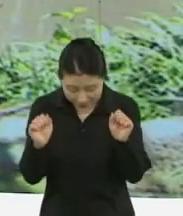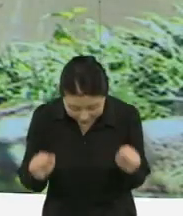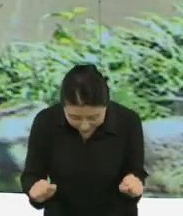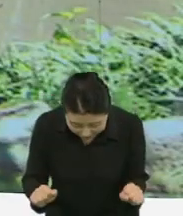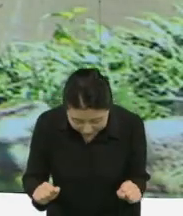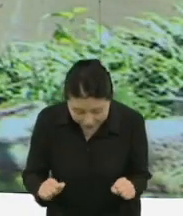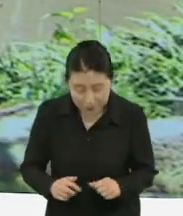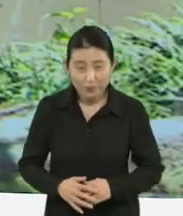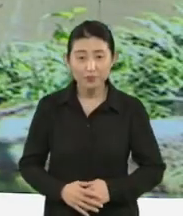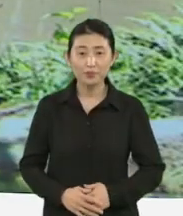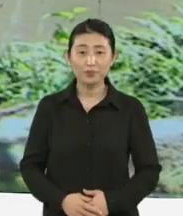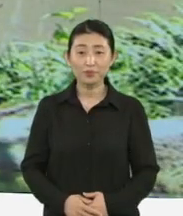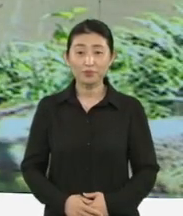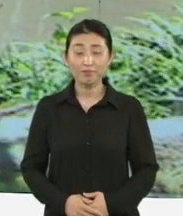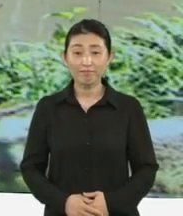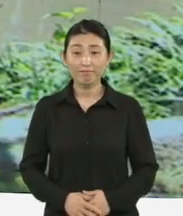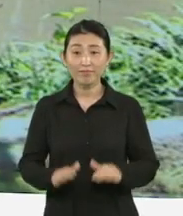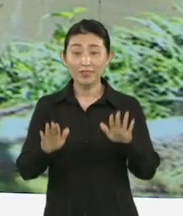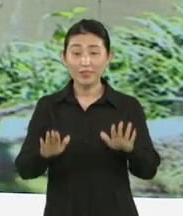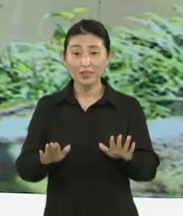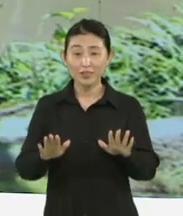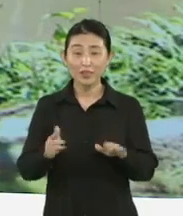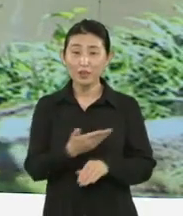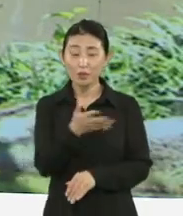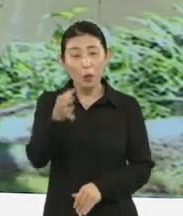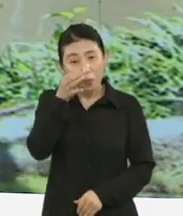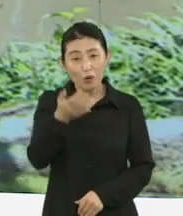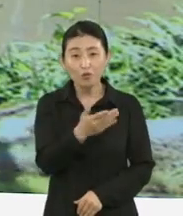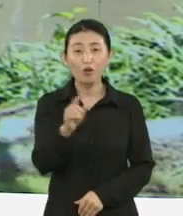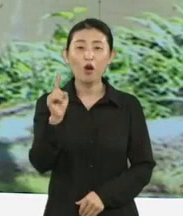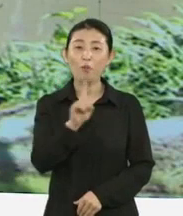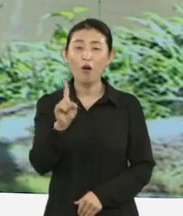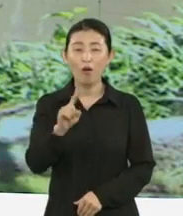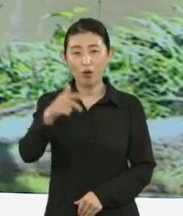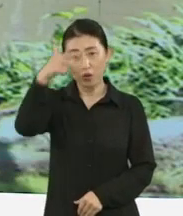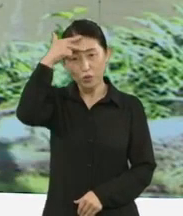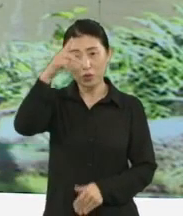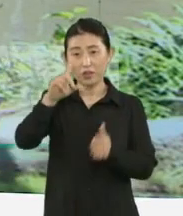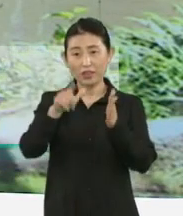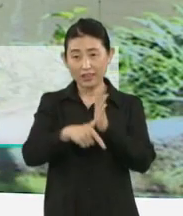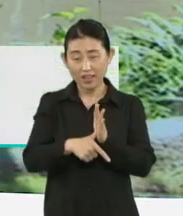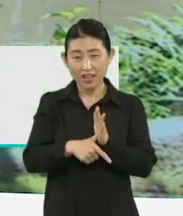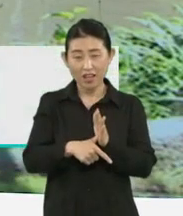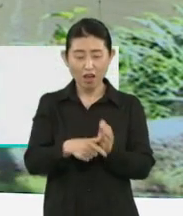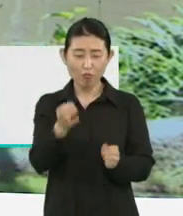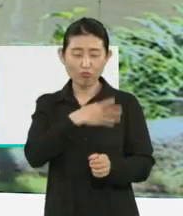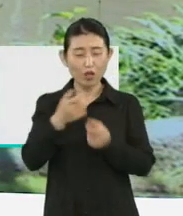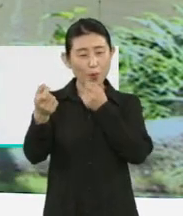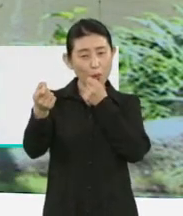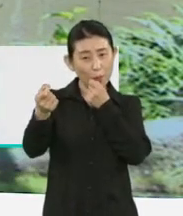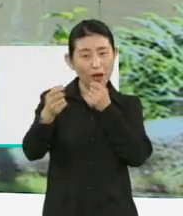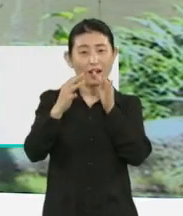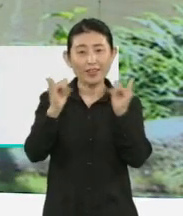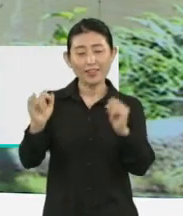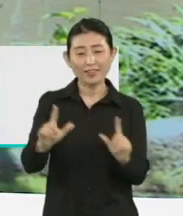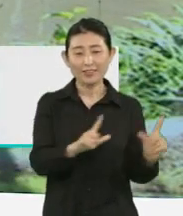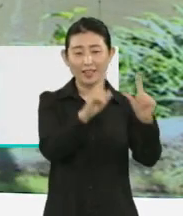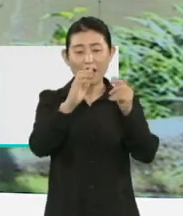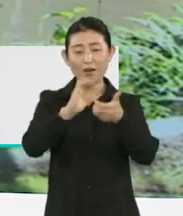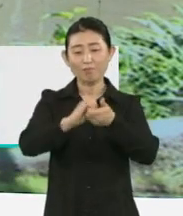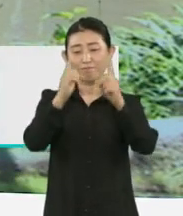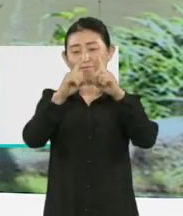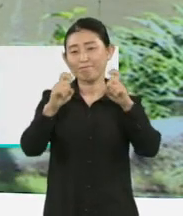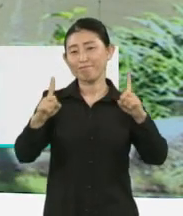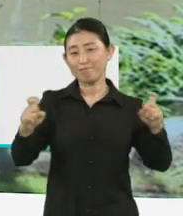여러분 안녕하십니까? 지금부터 시청자 여러분께 조선시대 양반가옥의 정수를 보여드리려고 합니다. 오랜